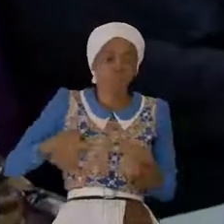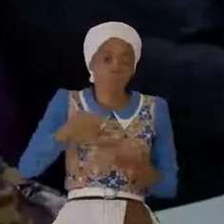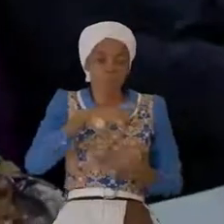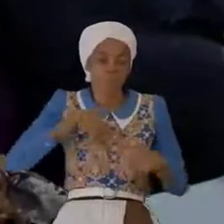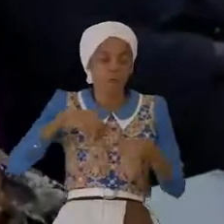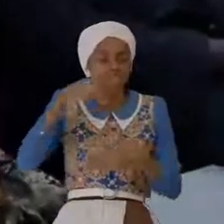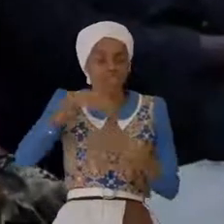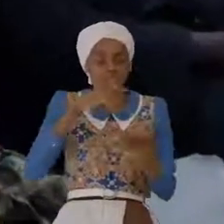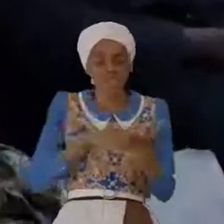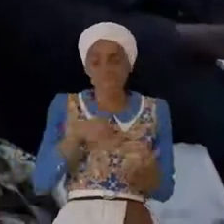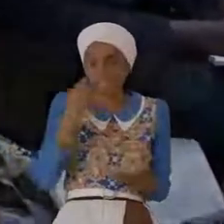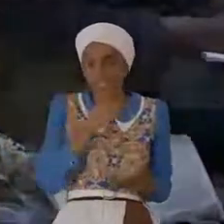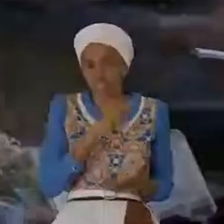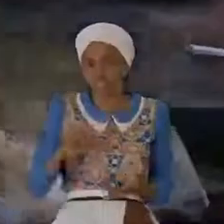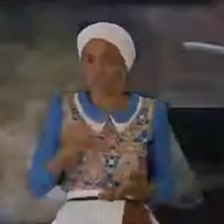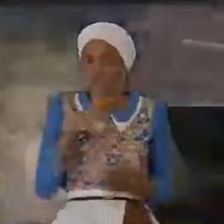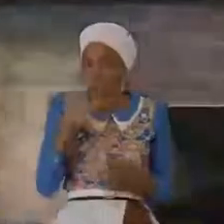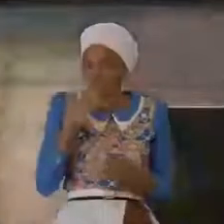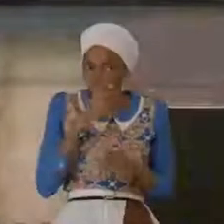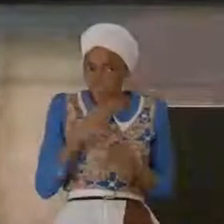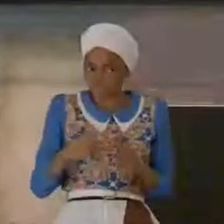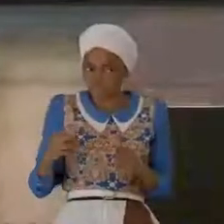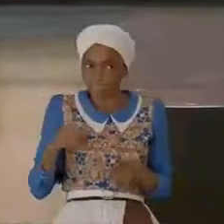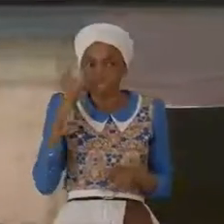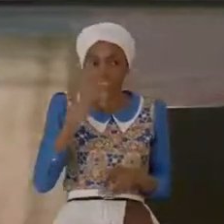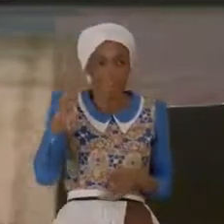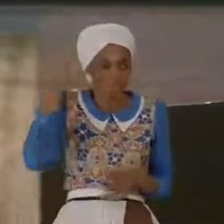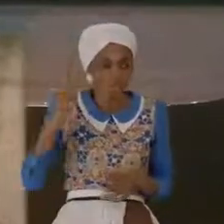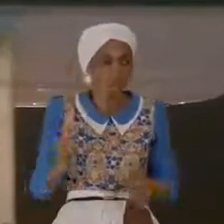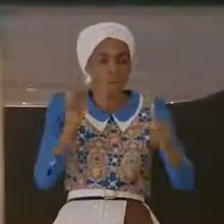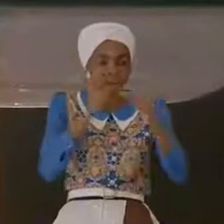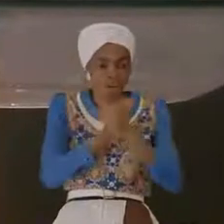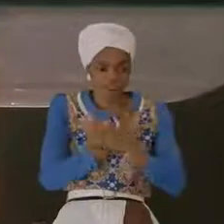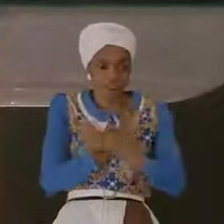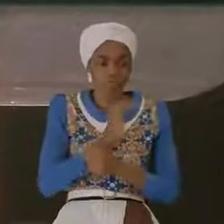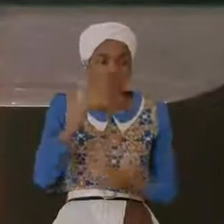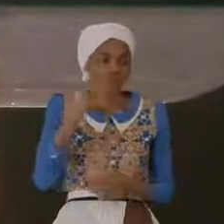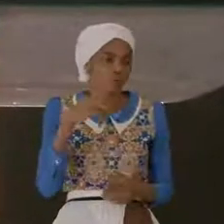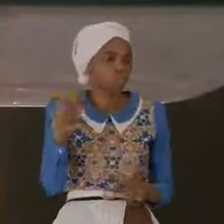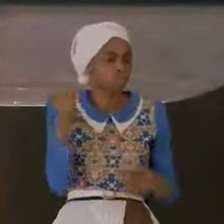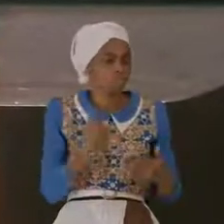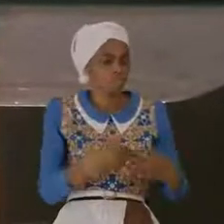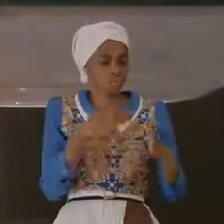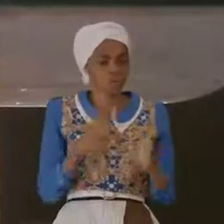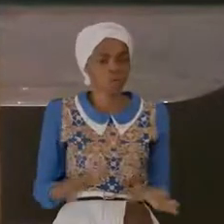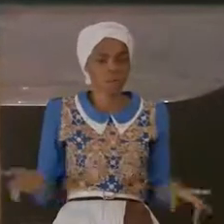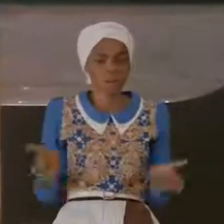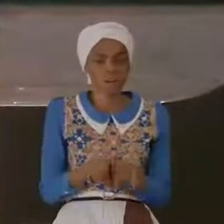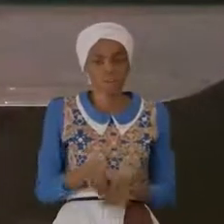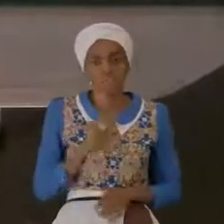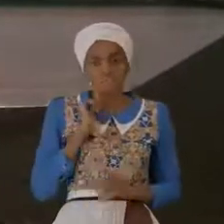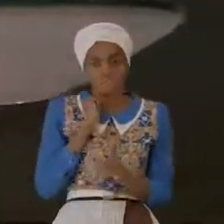parole. Tu aimeras ton prochain comme